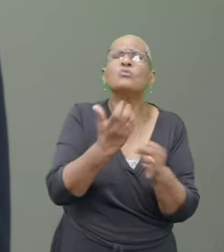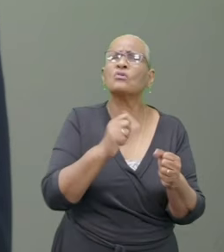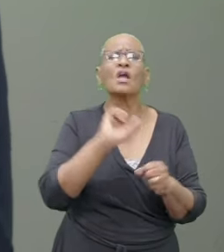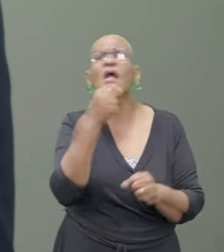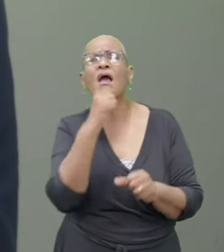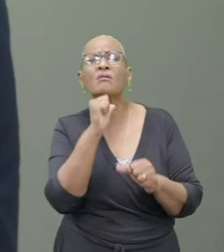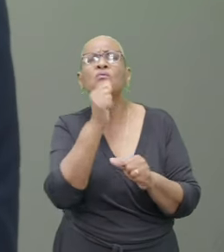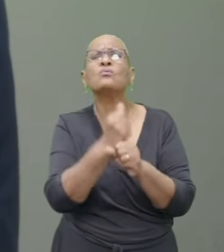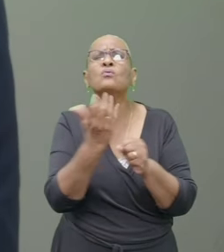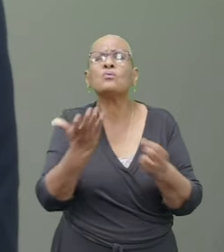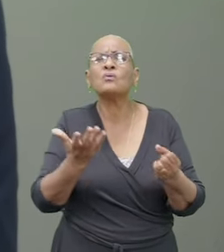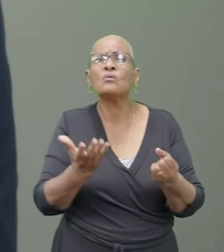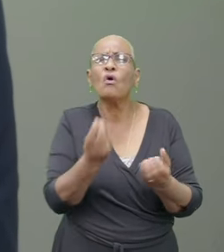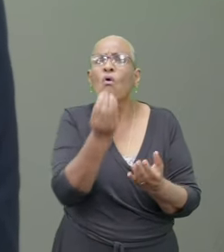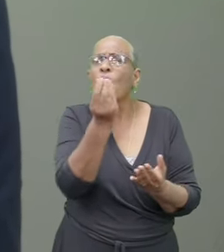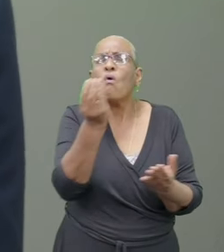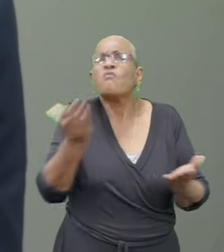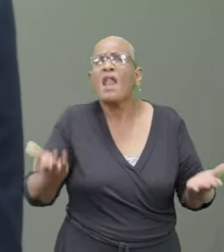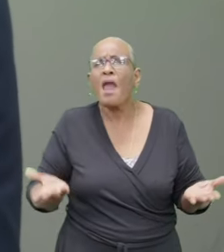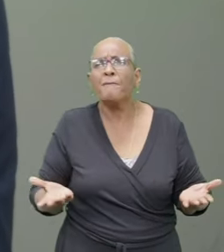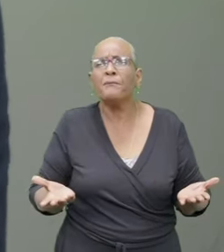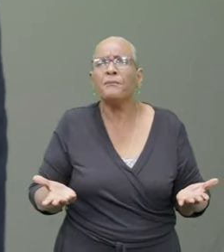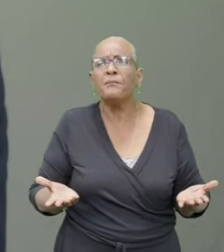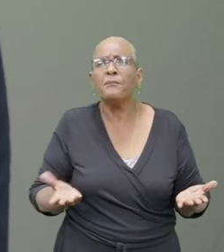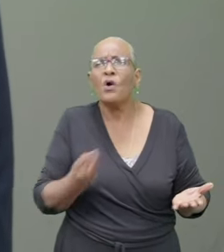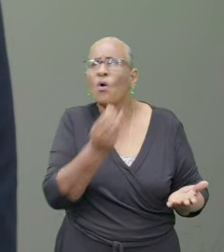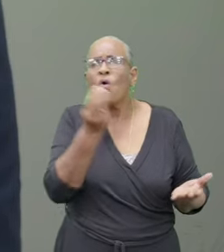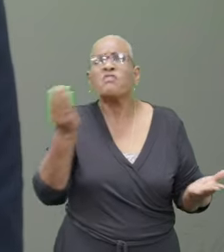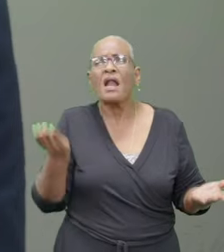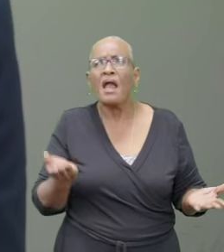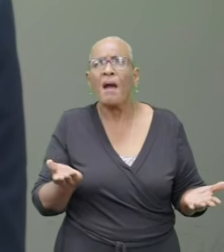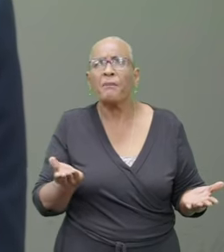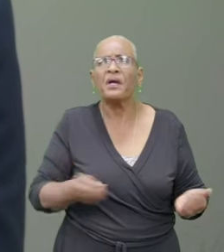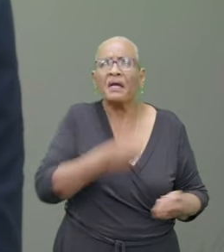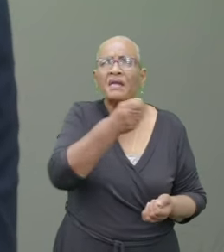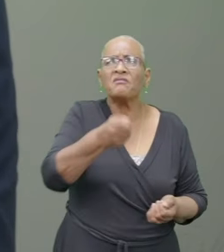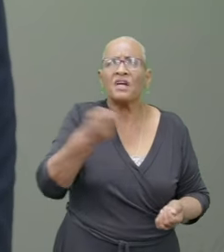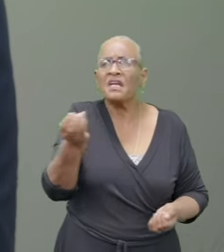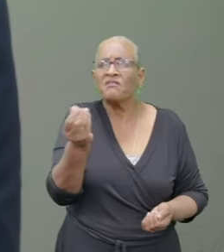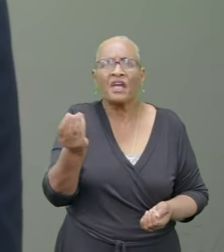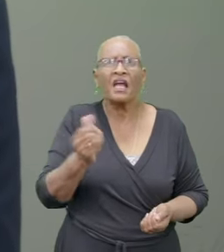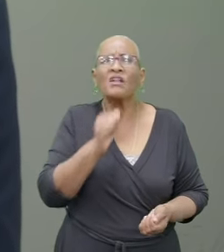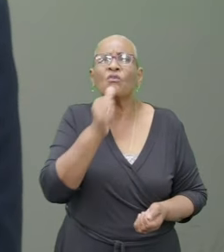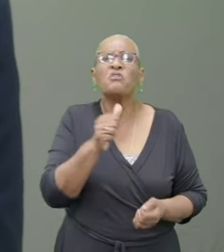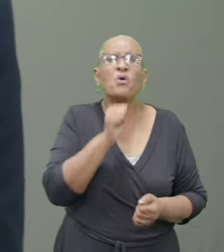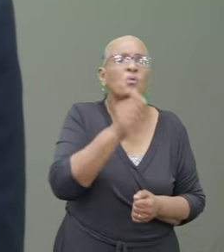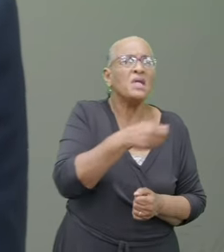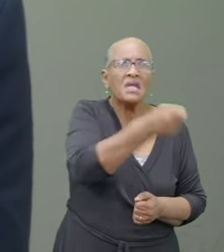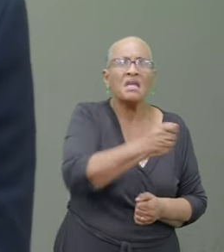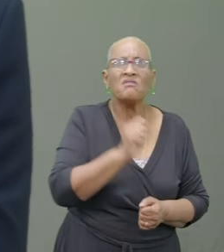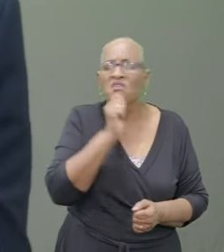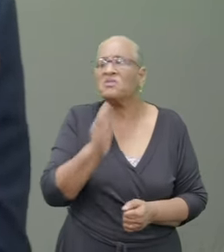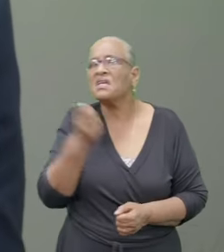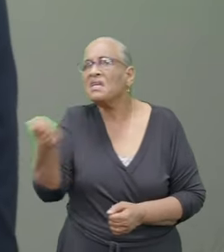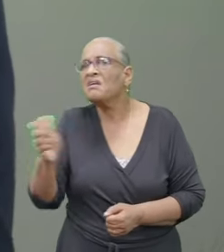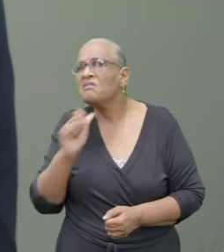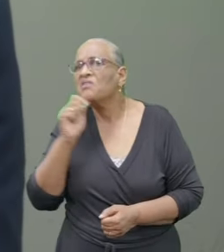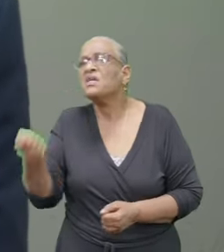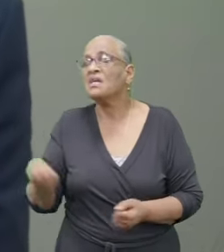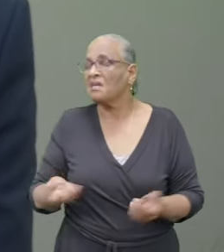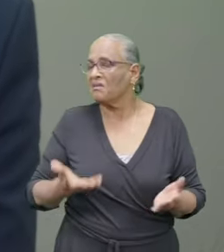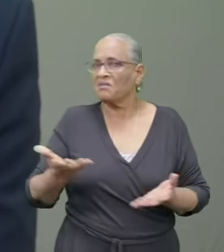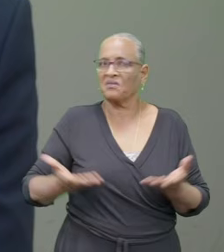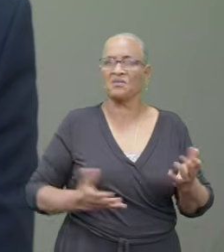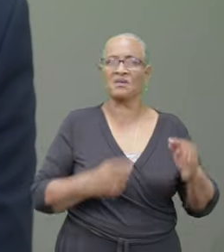doen, wat zijn de budgettaire mogelijkheden, hoeveel kunnen we gaan uitkeren, wie moet wat krijgen. En daar is er een hele